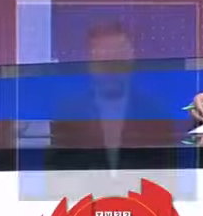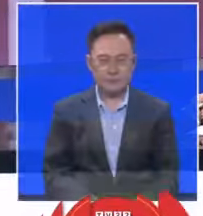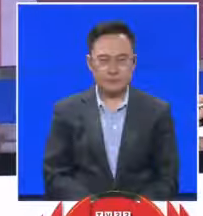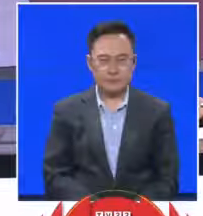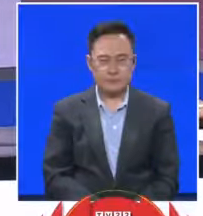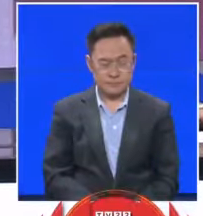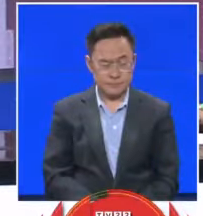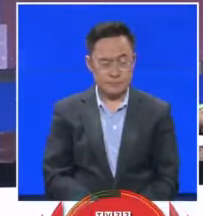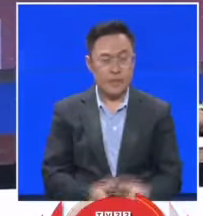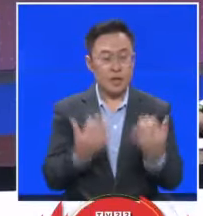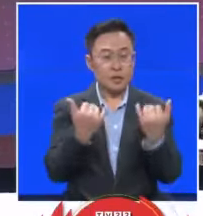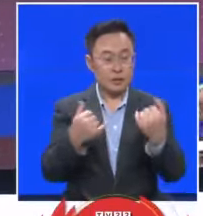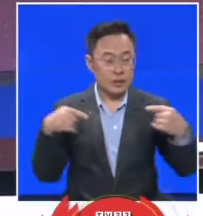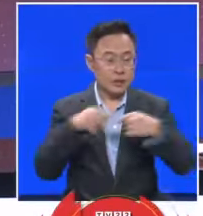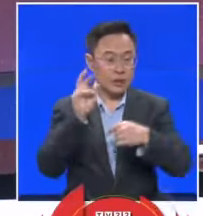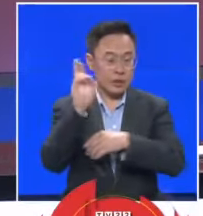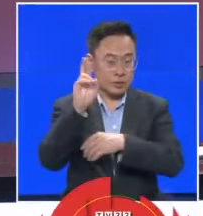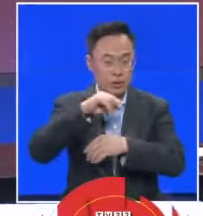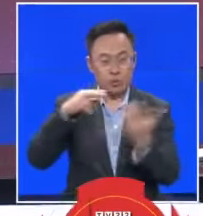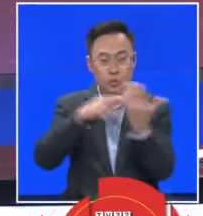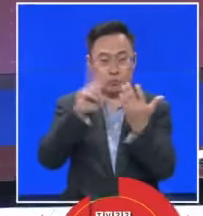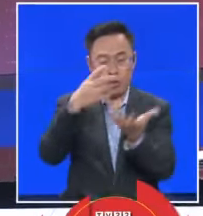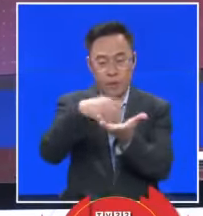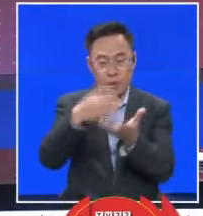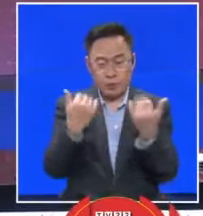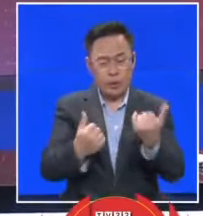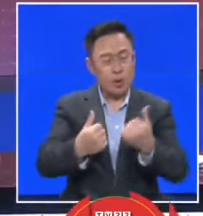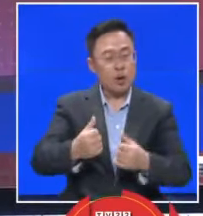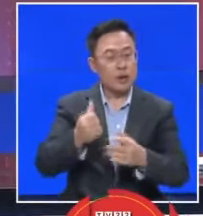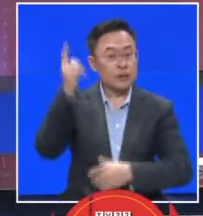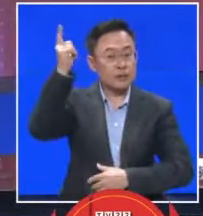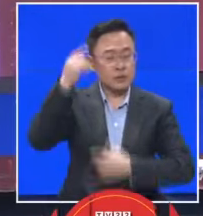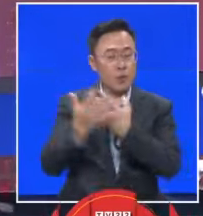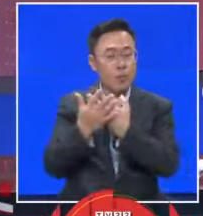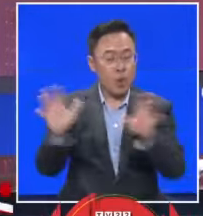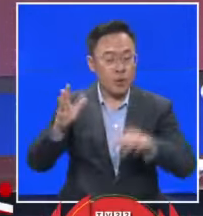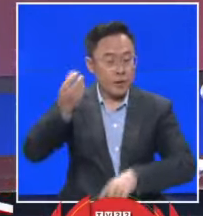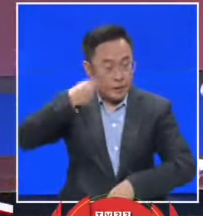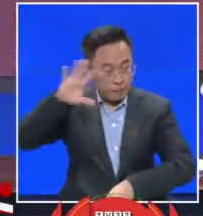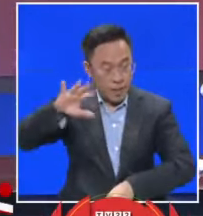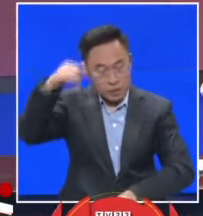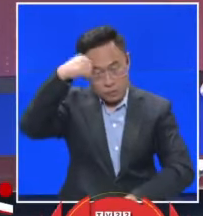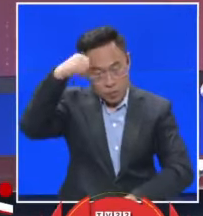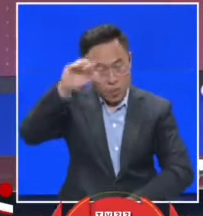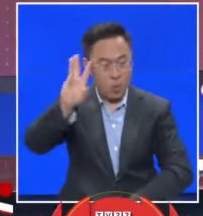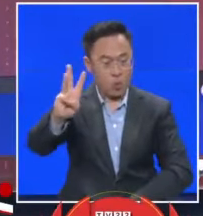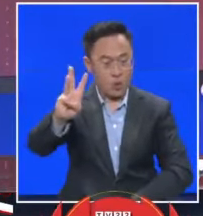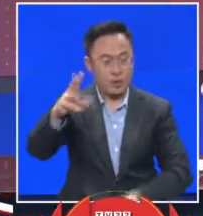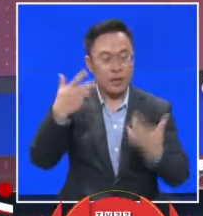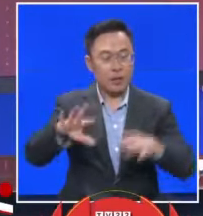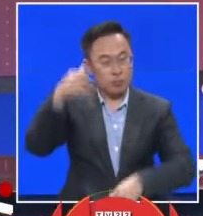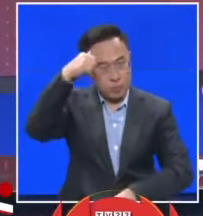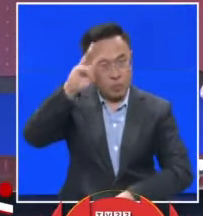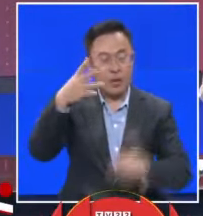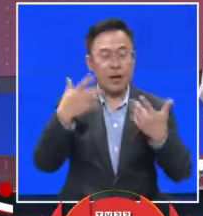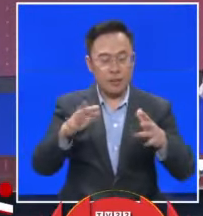กลับมาค่ะเที่ยงเนชั่นคุณผู้ชมคะคุณผู้ชมคะ6วันเต็มแล้วนะคะที่อดีตนายกทักษิณชินวัตรได้รับการพักโทษกลับไปอยู่ที่บ้านจันทร์ส